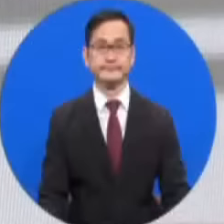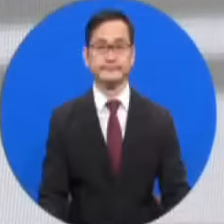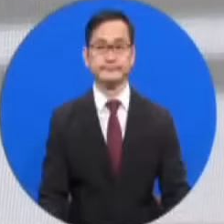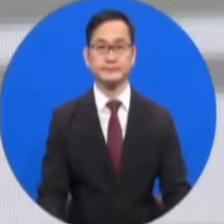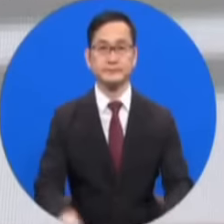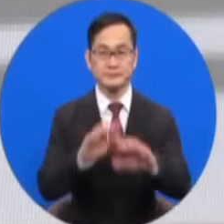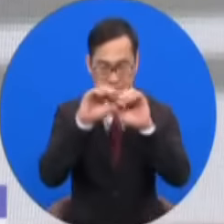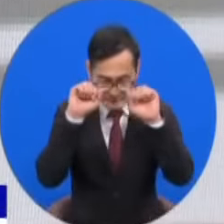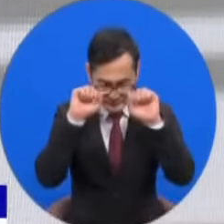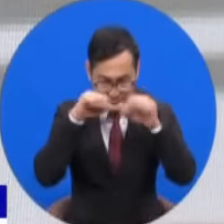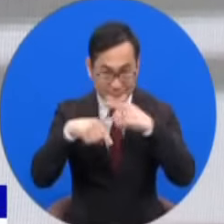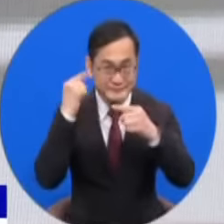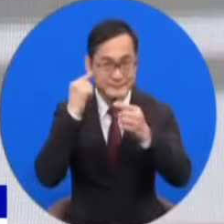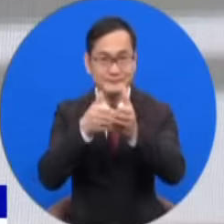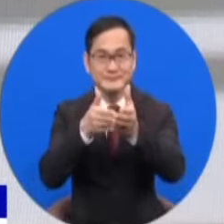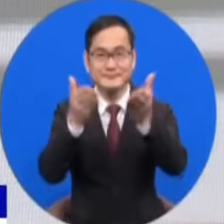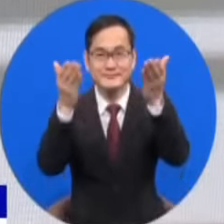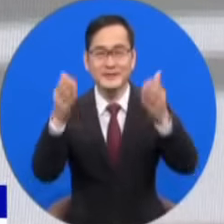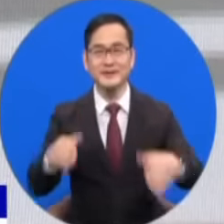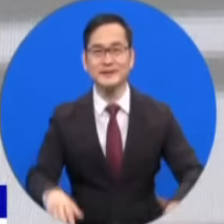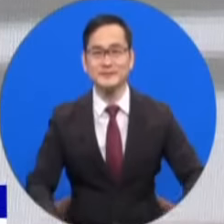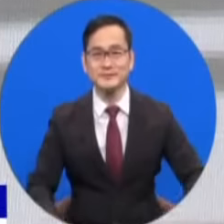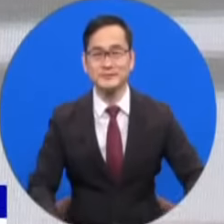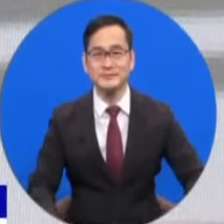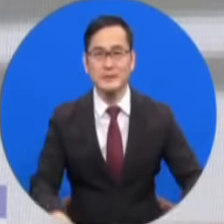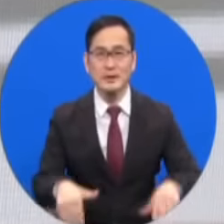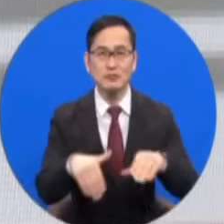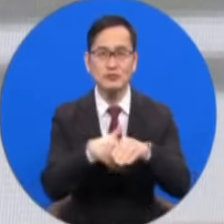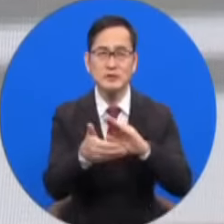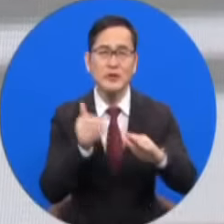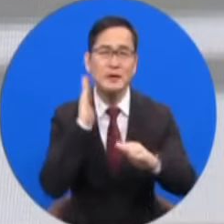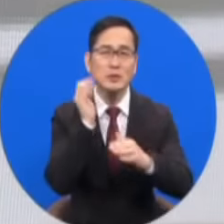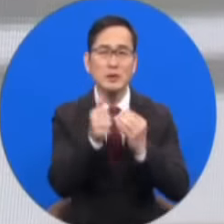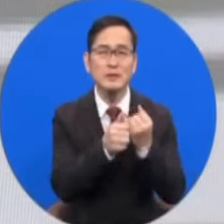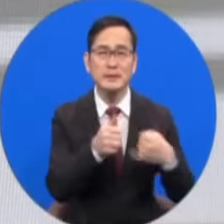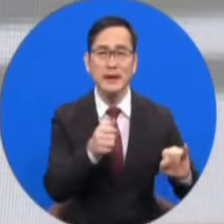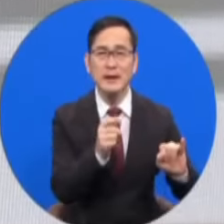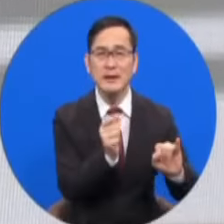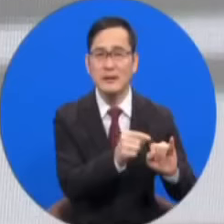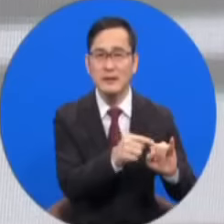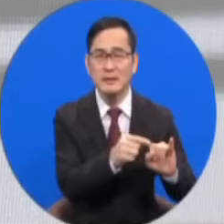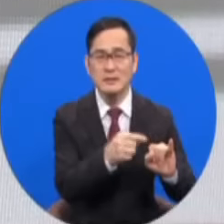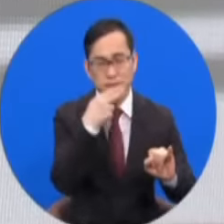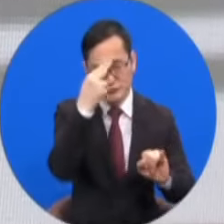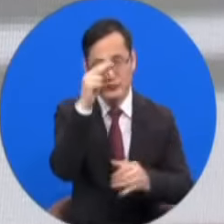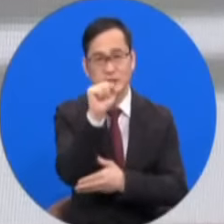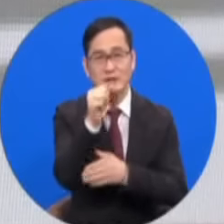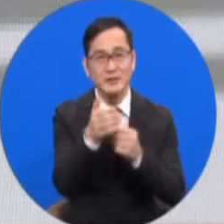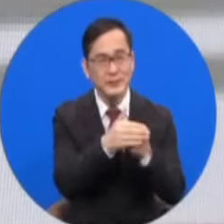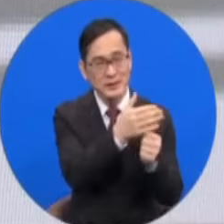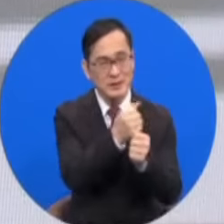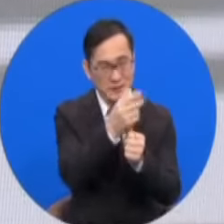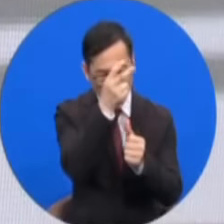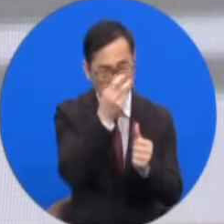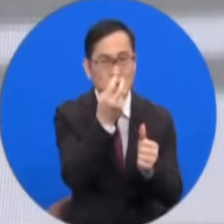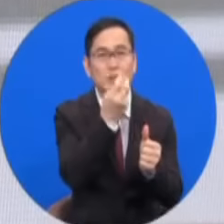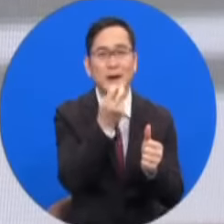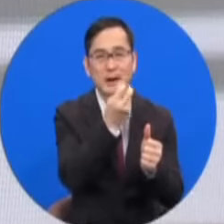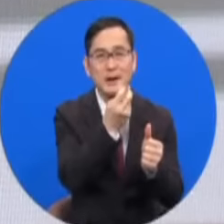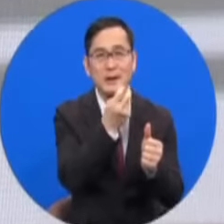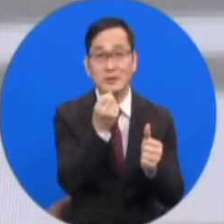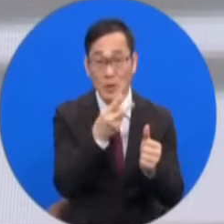신문 읽어주는 남자입니다 문재인 전 대통령의 딸 문다 씨가 음주운전으로 경찰 조사를 받은 가운데 제주에서 운영하는